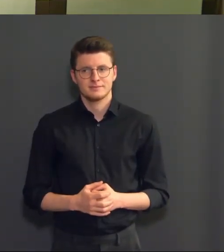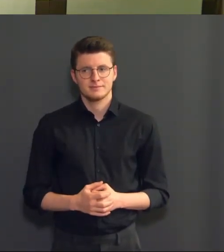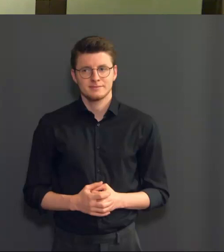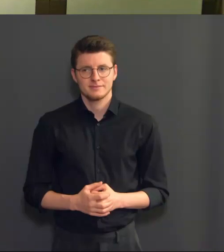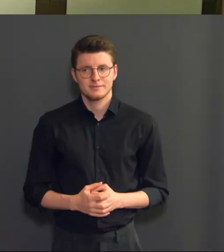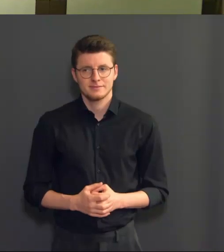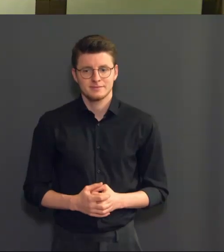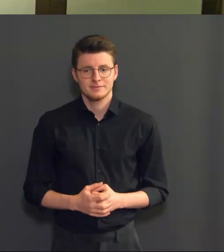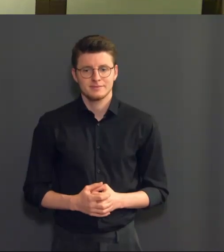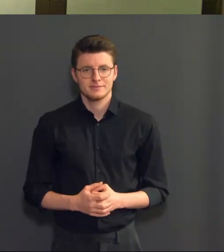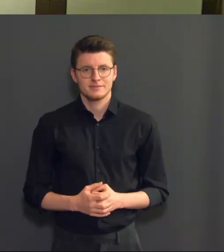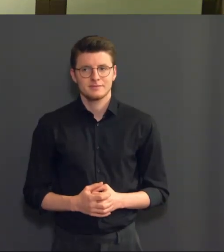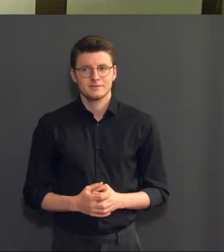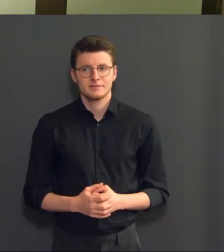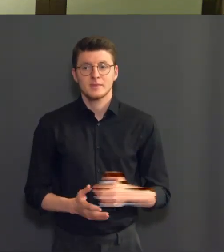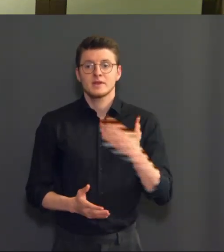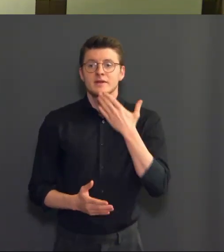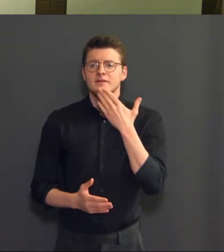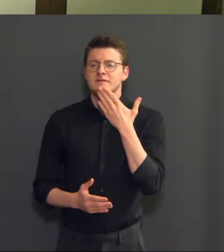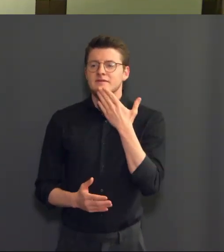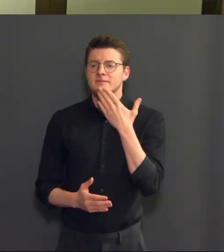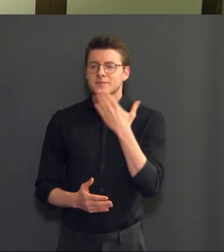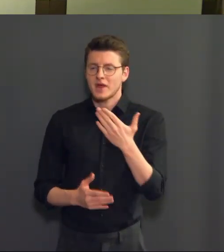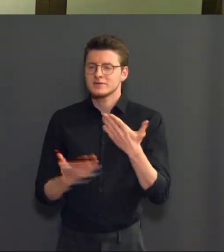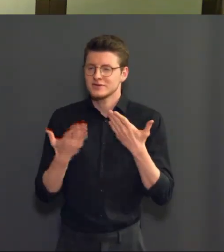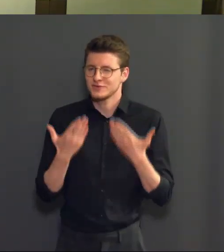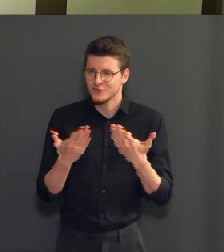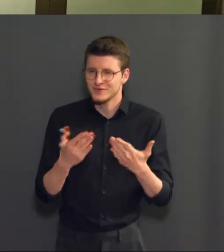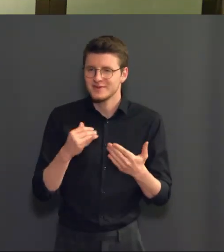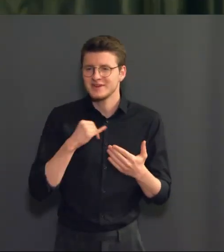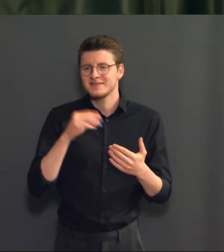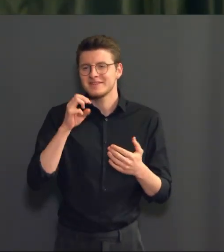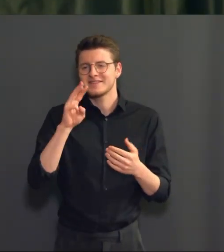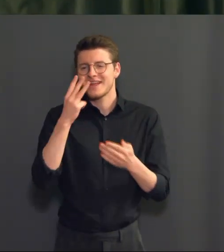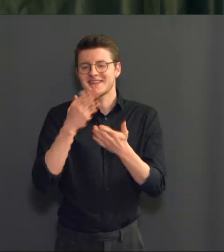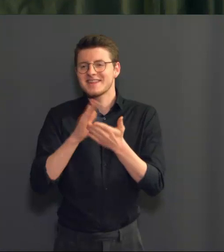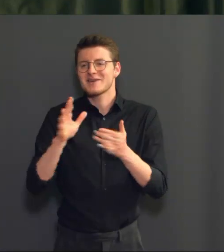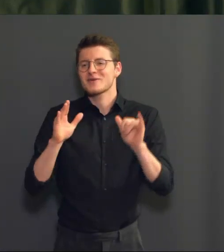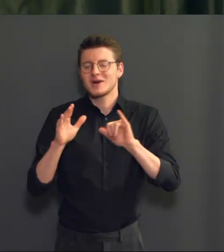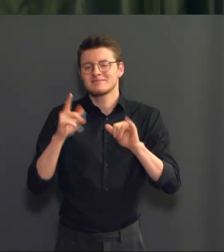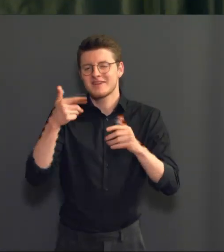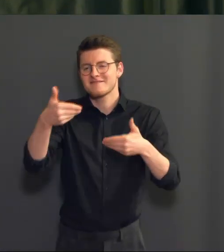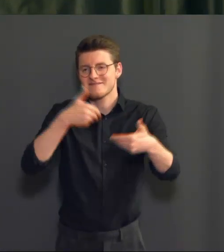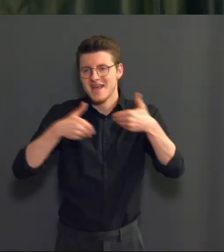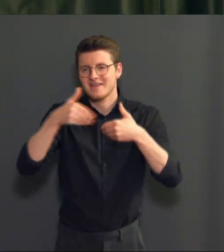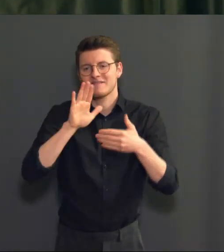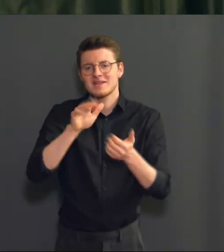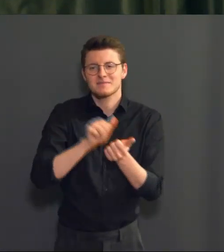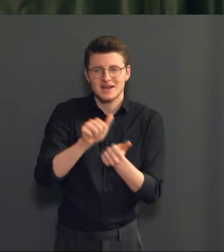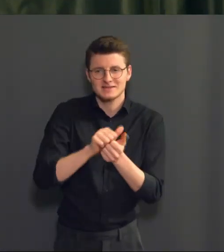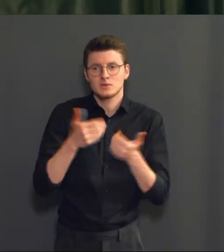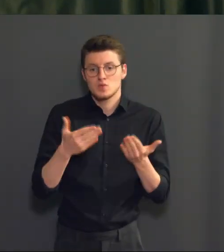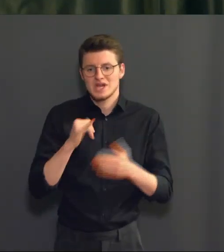Bedankt. Derde deel van ons informatiemoment, de persvragen. Vandaag hebben we 2